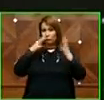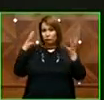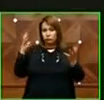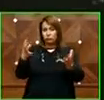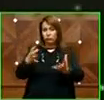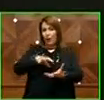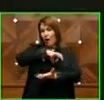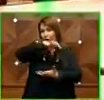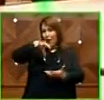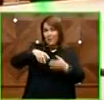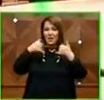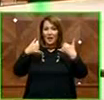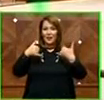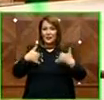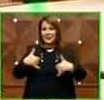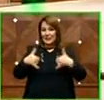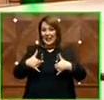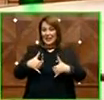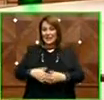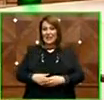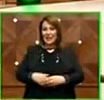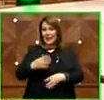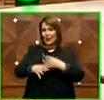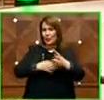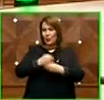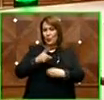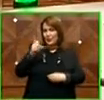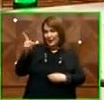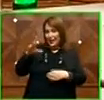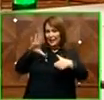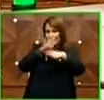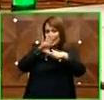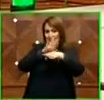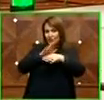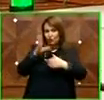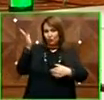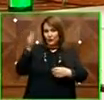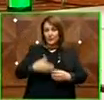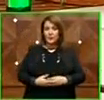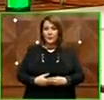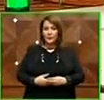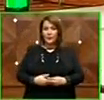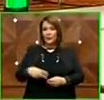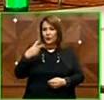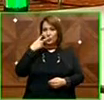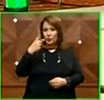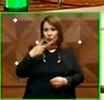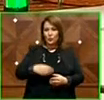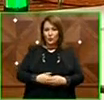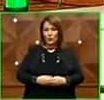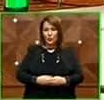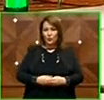بوصلت إليه السلطة الوطنية الشرطة. هذه هنا الكرة الأرضية. واللي تشوف فيها هذيك